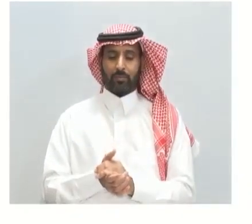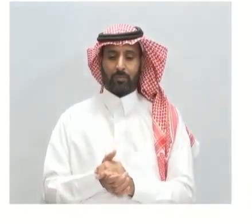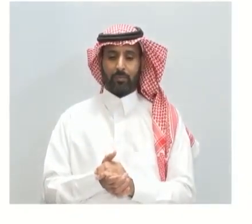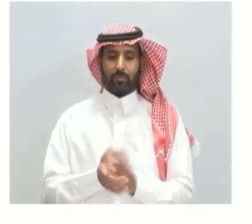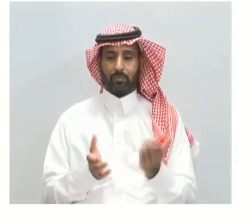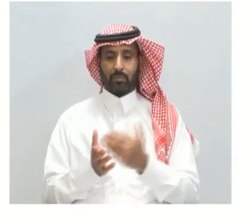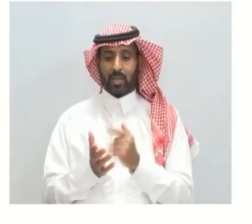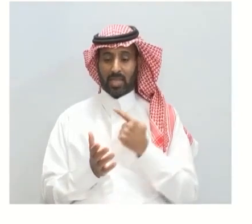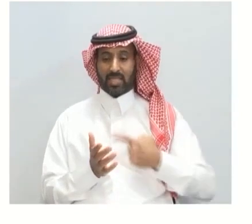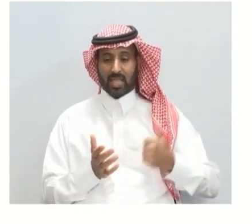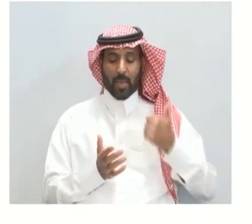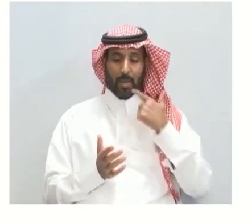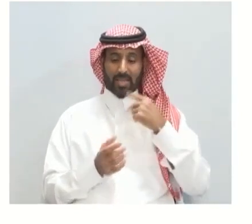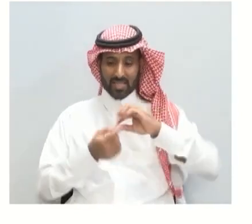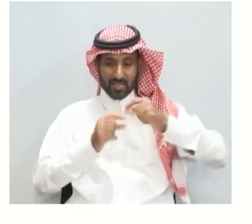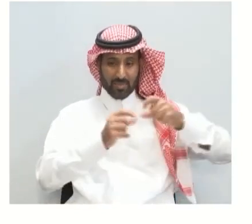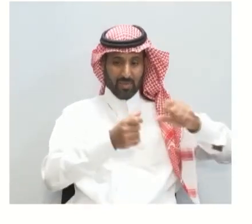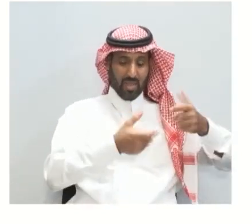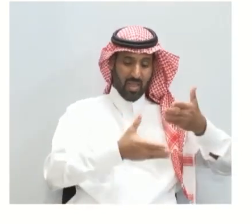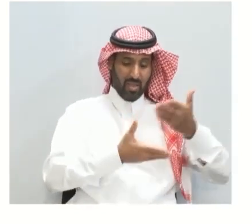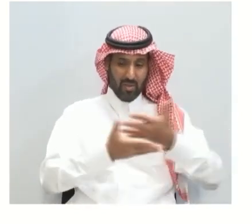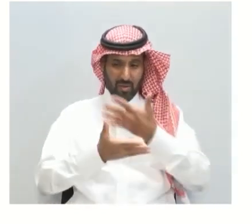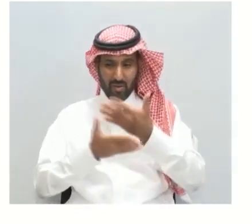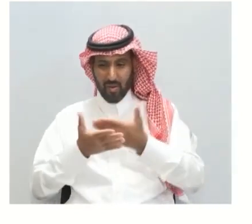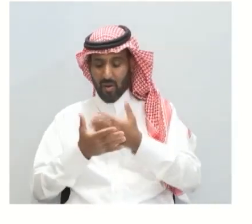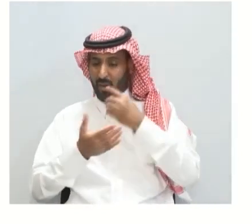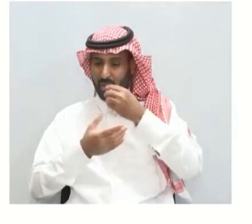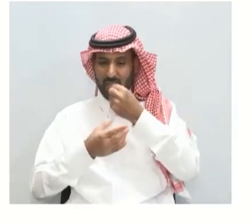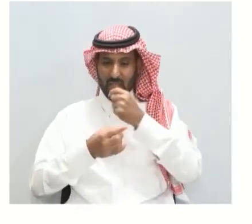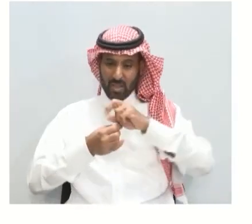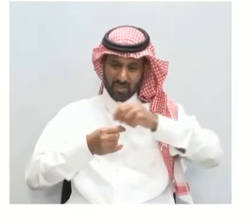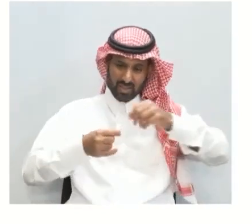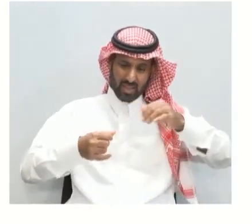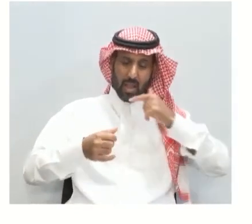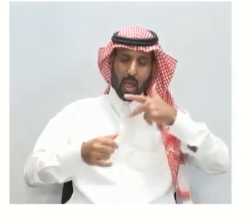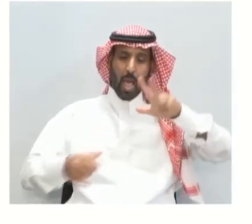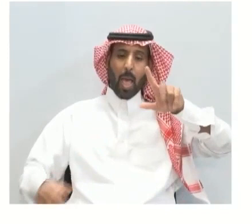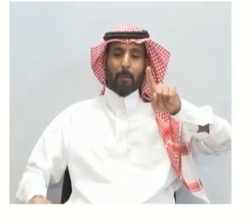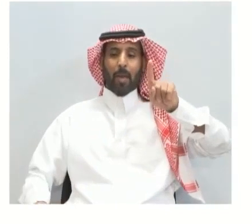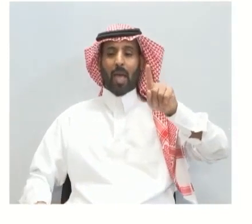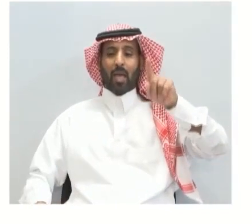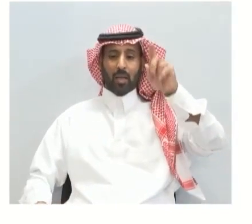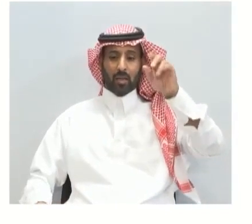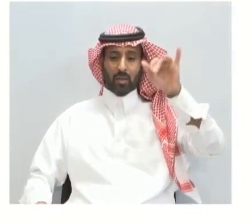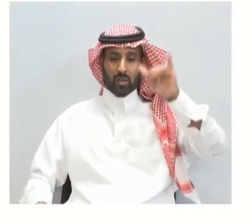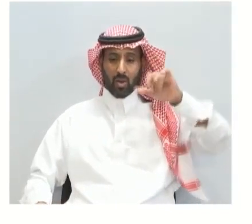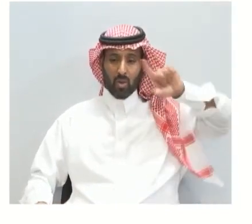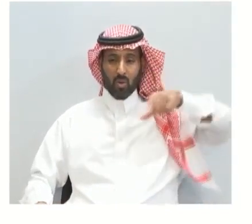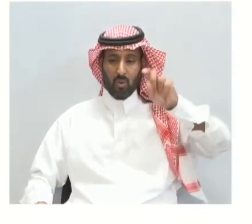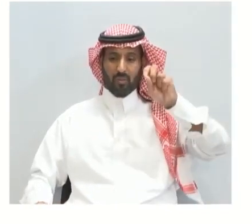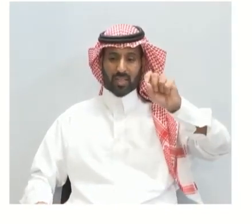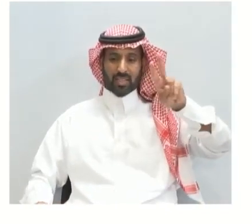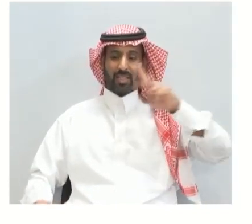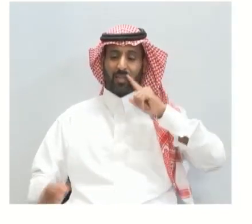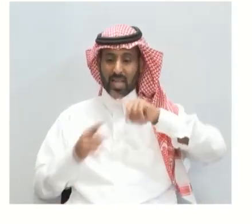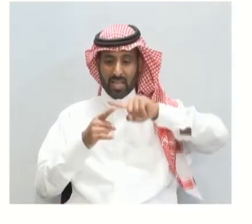كريبس تسمى سلسله التفاعلات التي يتحلل فيها البيروفيت الى ثاني اكسيد الكربون حلقه كربس او دوره التي سي